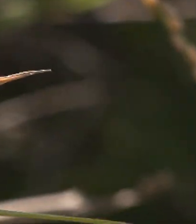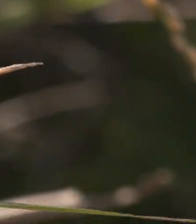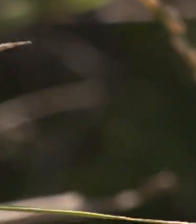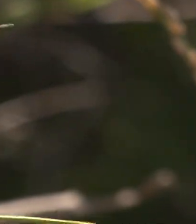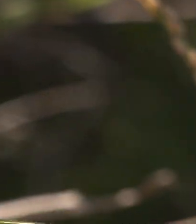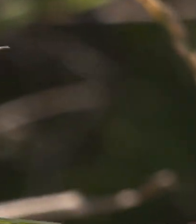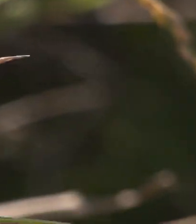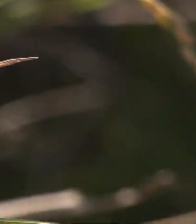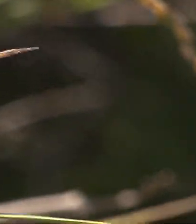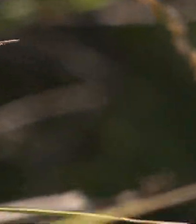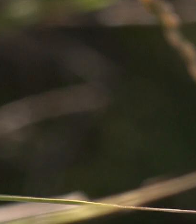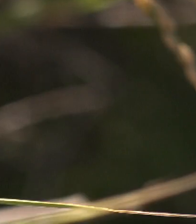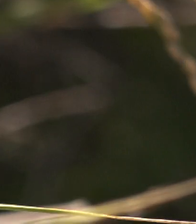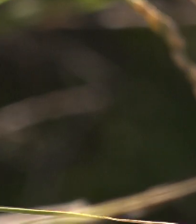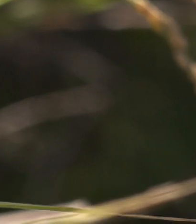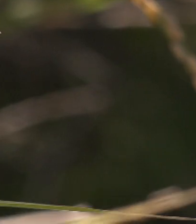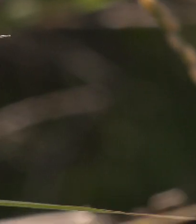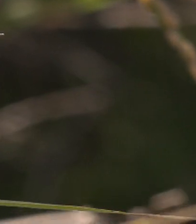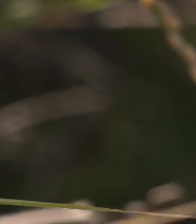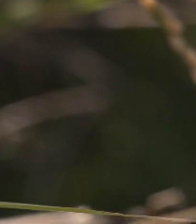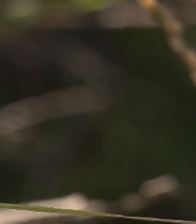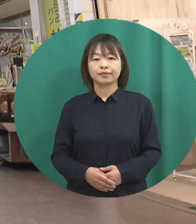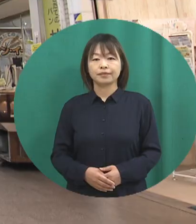姫の笑顔発信、姫推し。